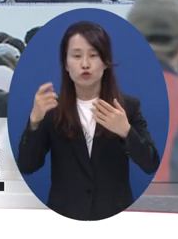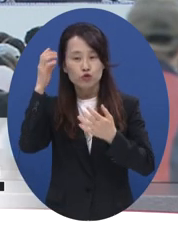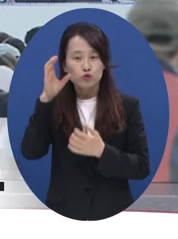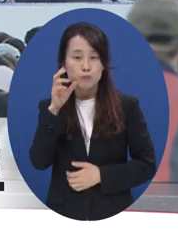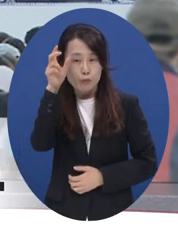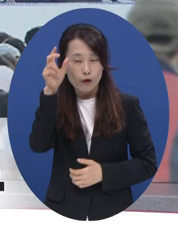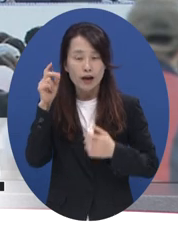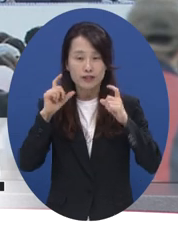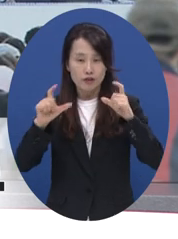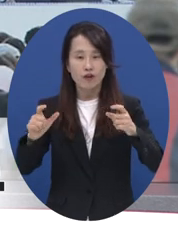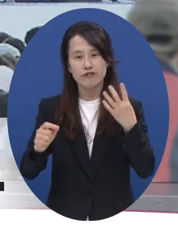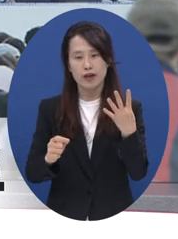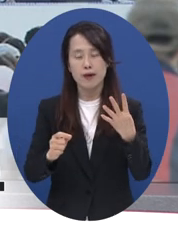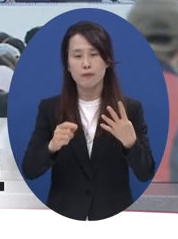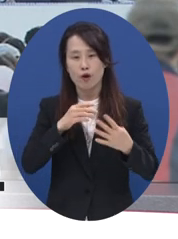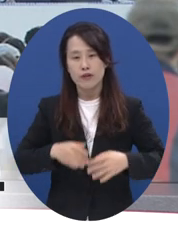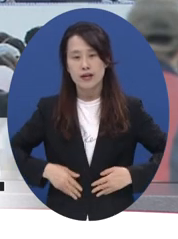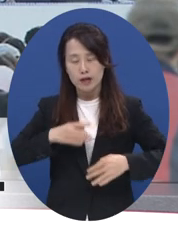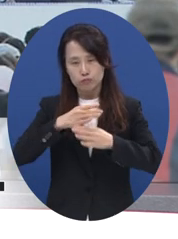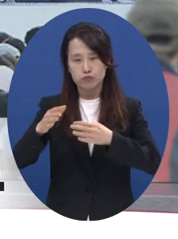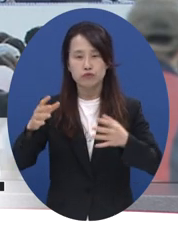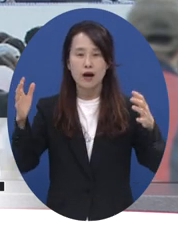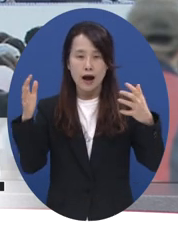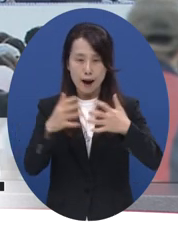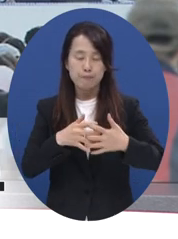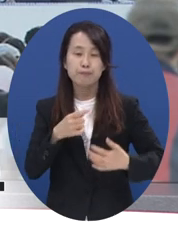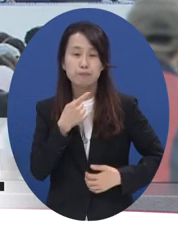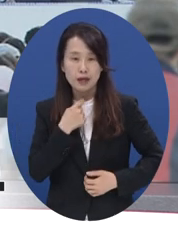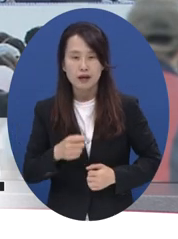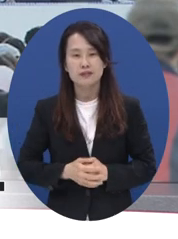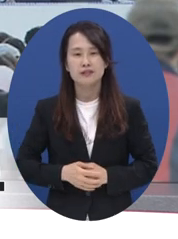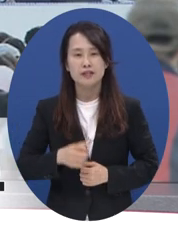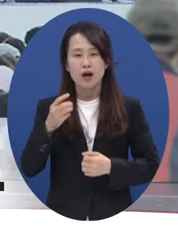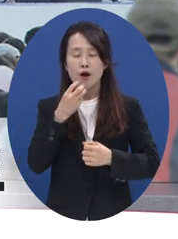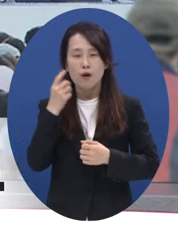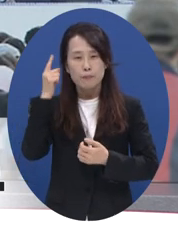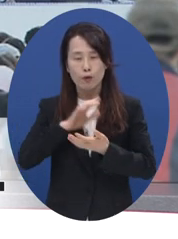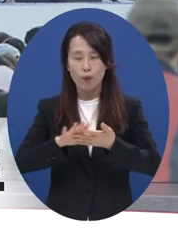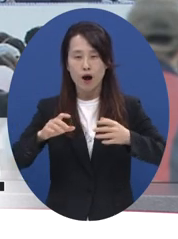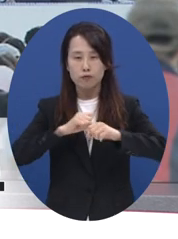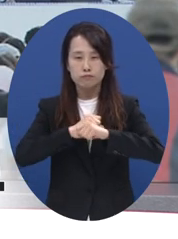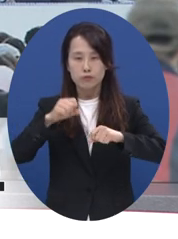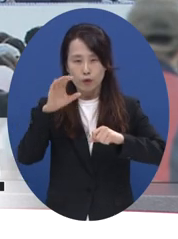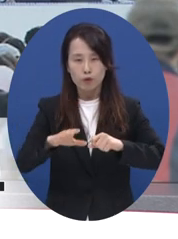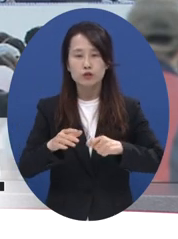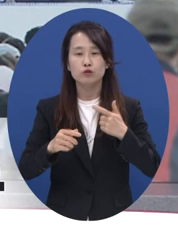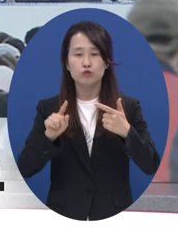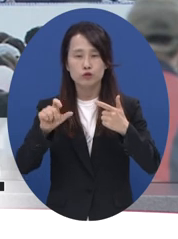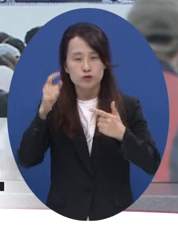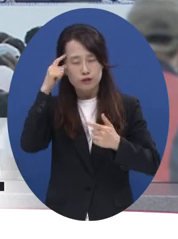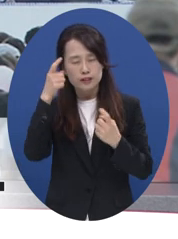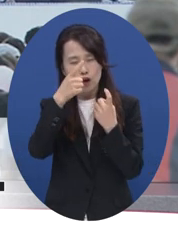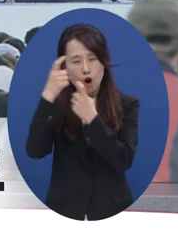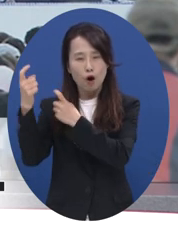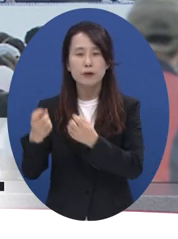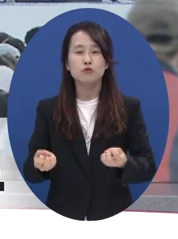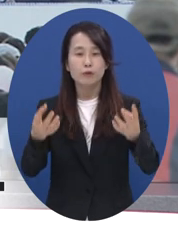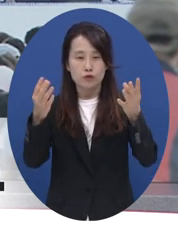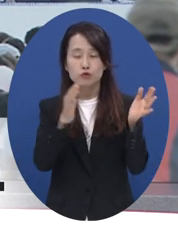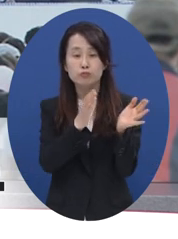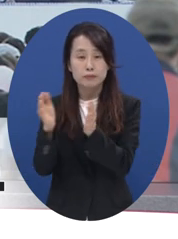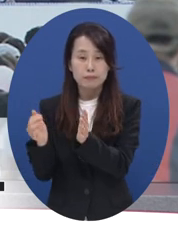네 번의 남북 간에 큰 합의가 있었는데요. 경기도가 평화광장에서 6.15 정신을 기념하는 콘서트를